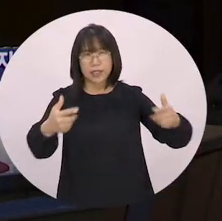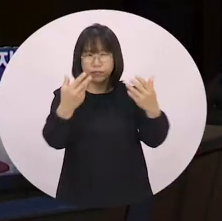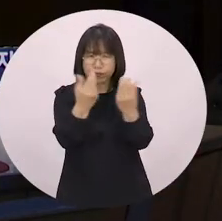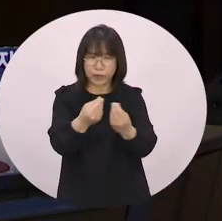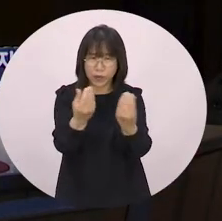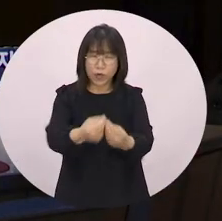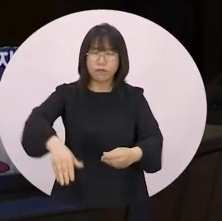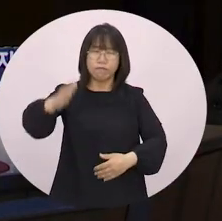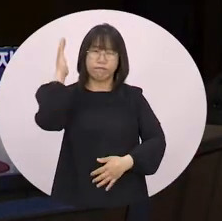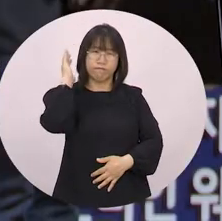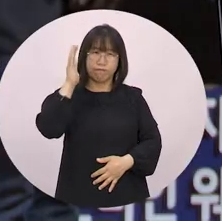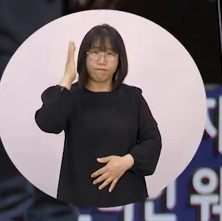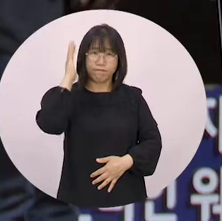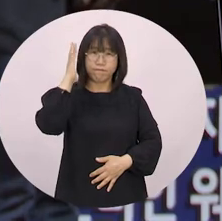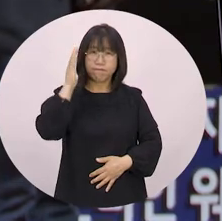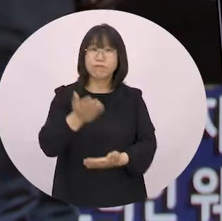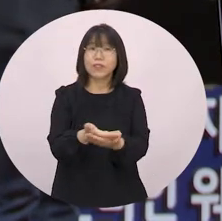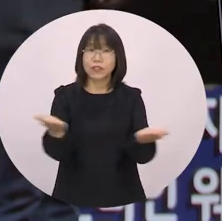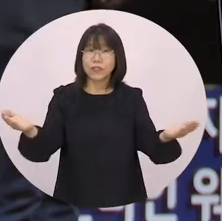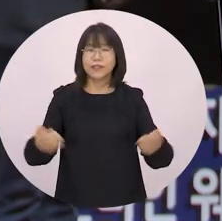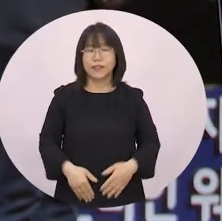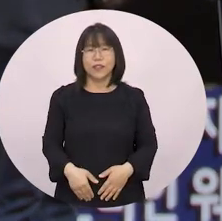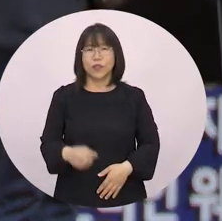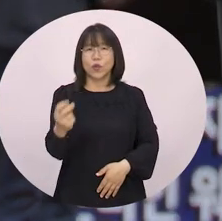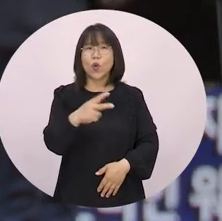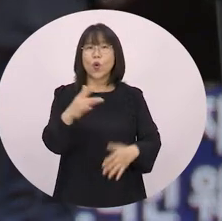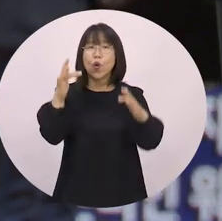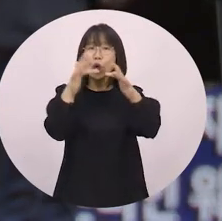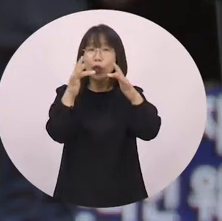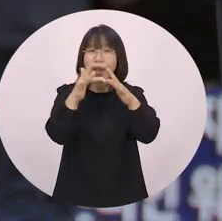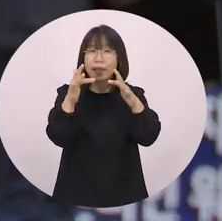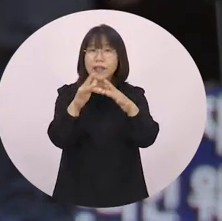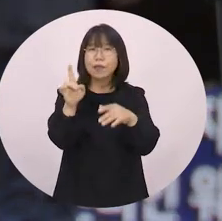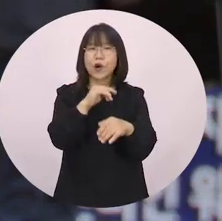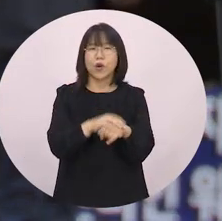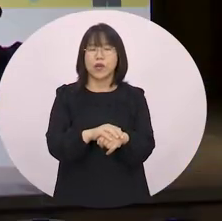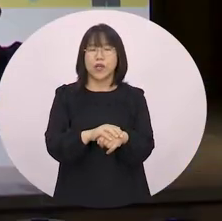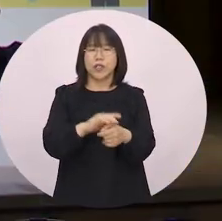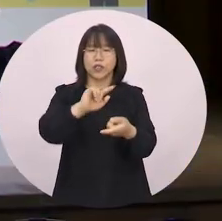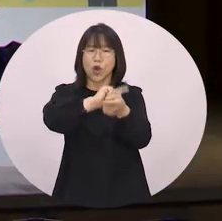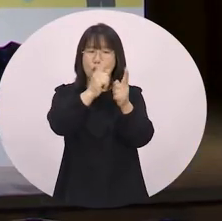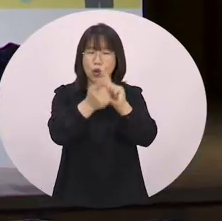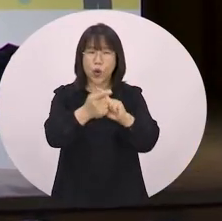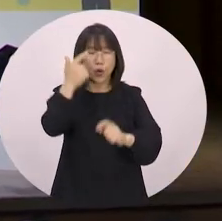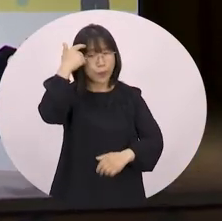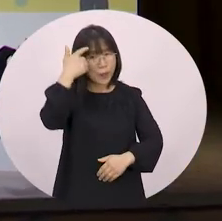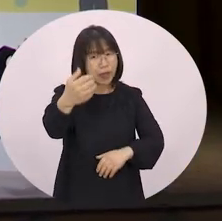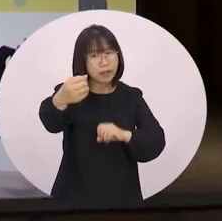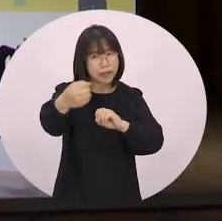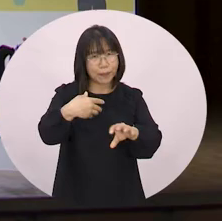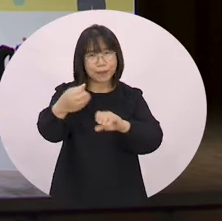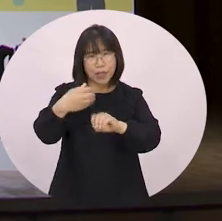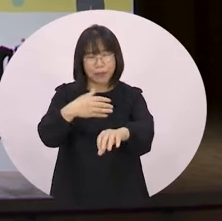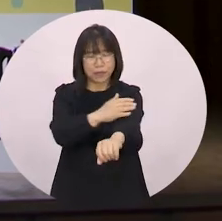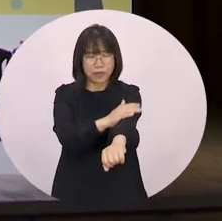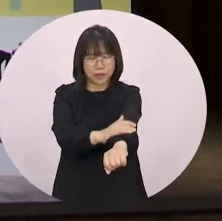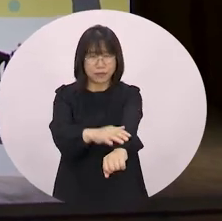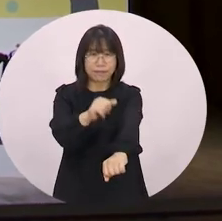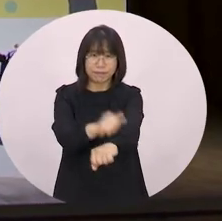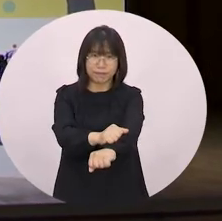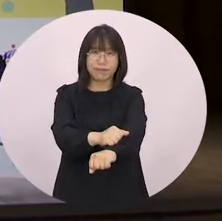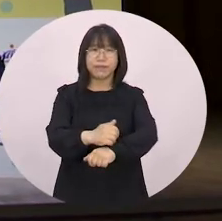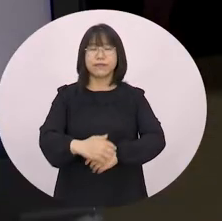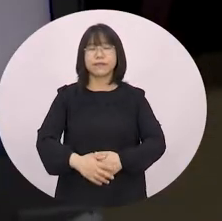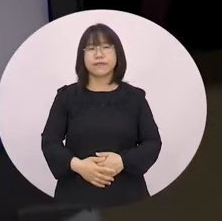열띤 강의를 펼쳤습니다 또 실시간 온라인 강 의 장점을 살려 댓글로 올라온 질문에 대해 질의 응답